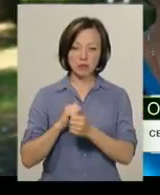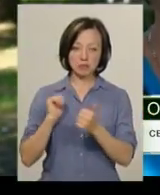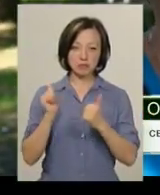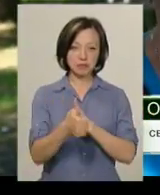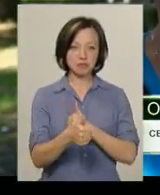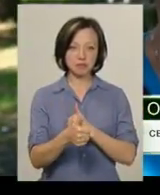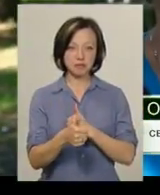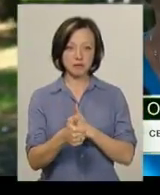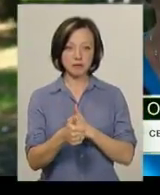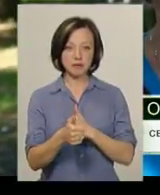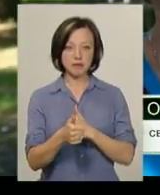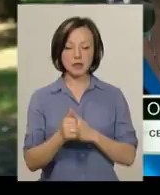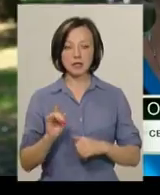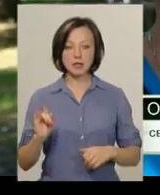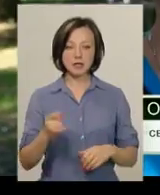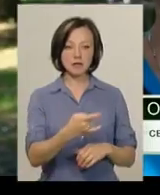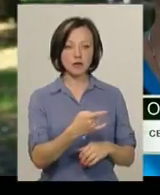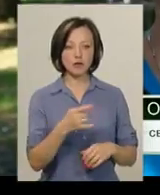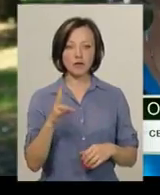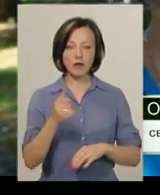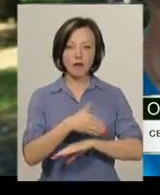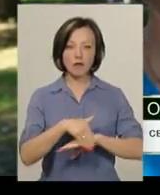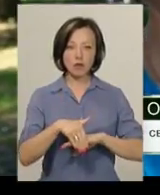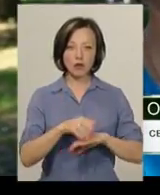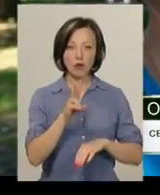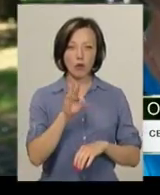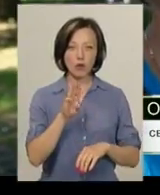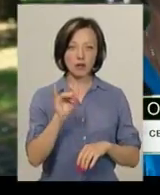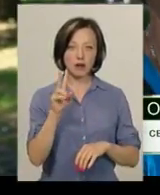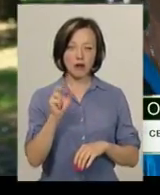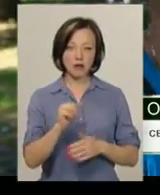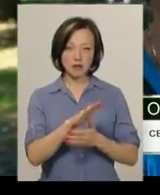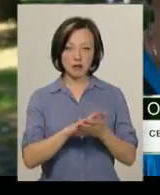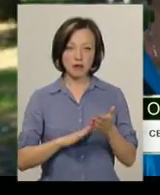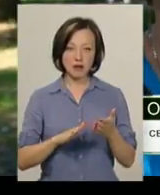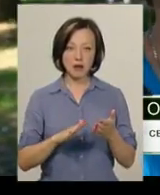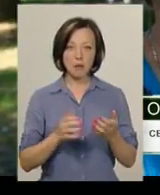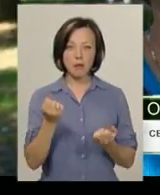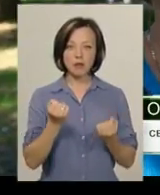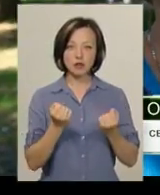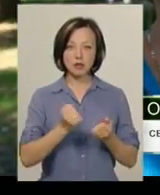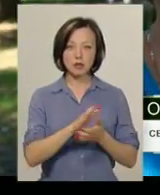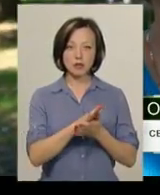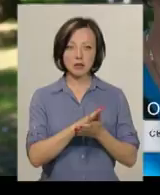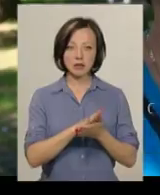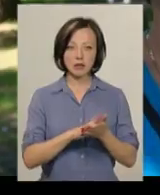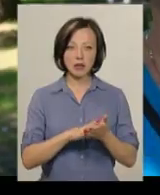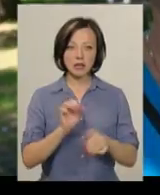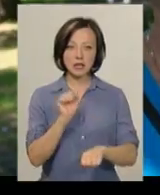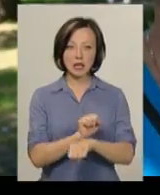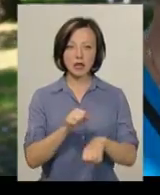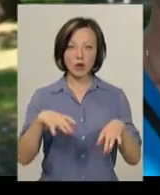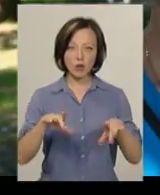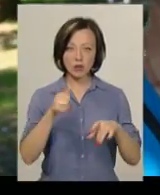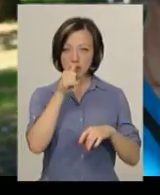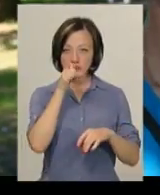обігнав, звернув на вулицю Валі Котика і їхав далі. Так як машина далі заклинила колесо і він